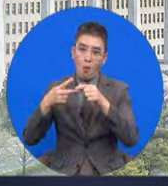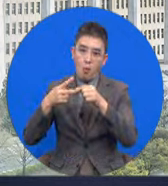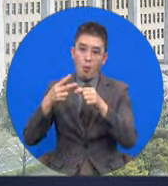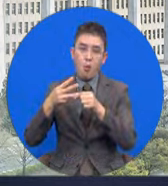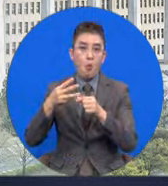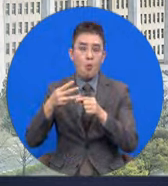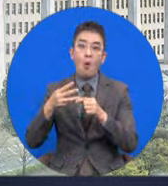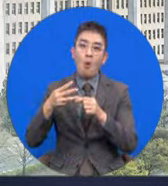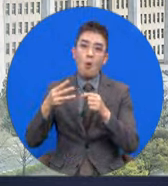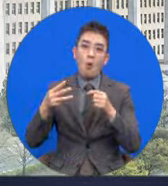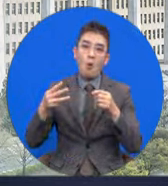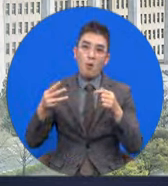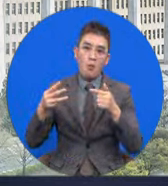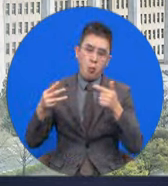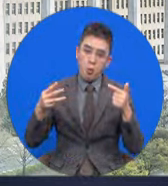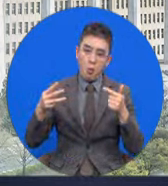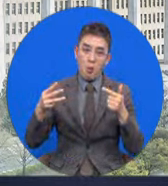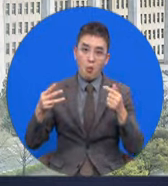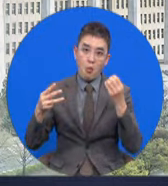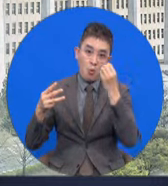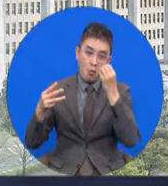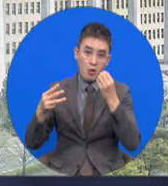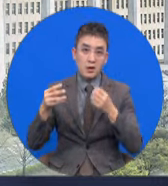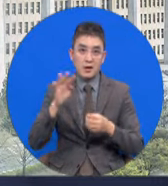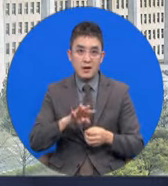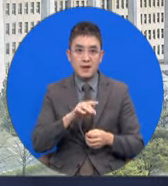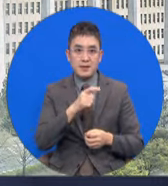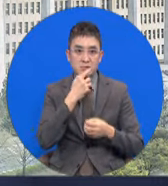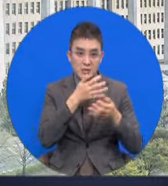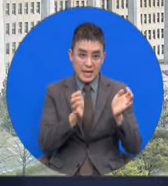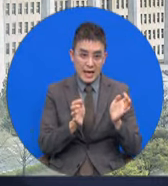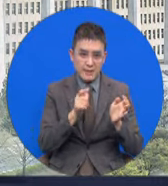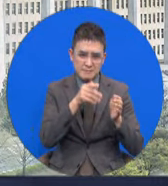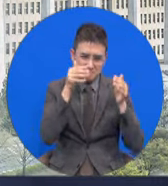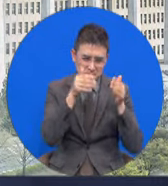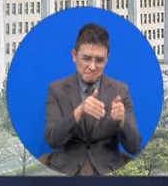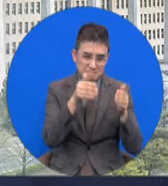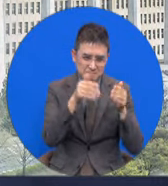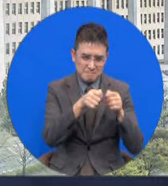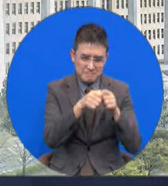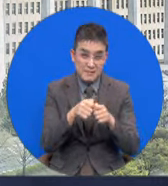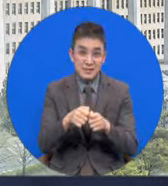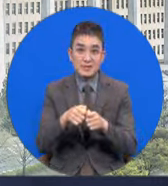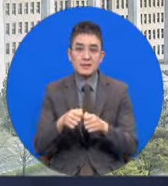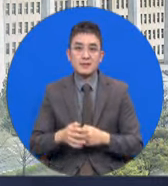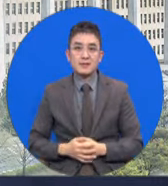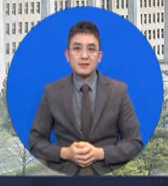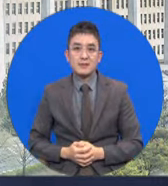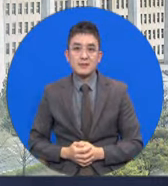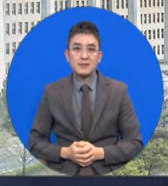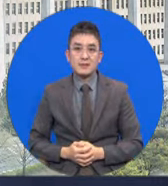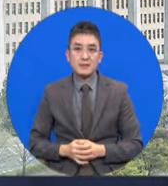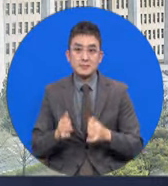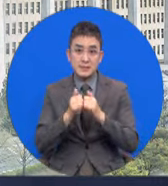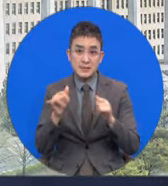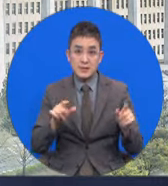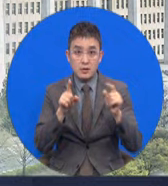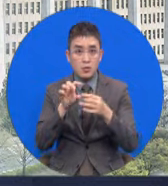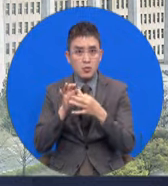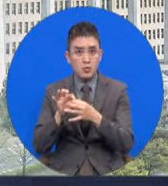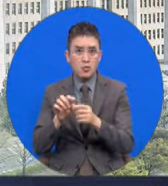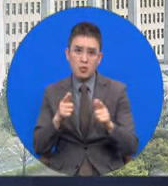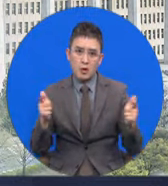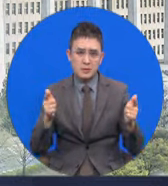야당은 미시적, 여당은 거시적. 저는 그렇게 판단이 되고요. 그런데 민생회복지원금 같은 경우는 약간 앞뒤가 안 맞는